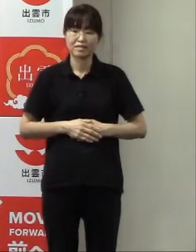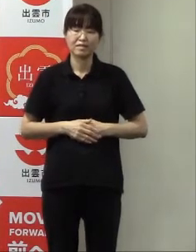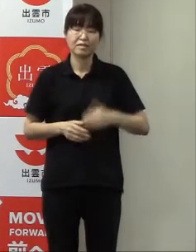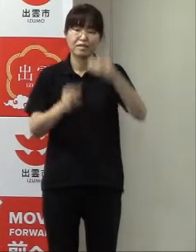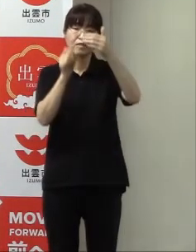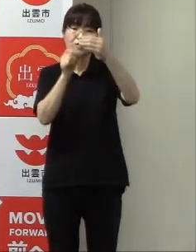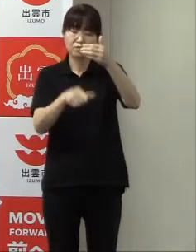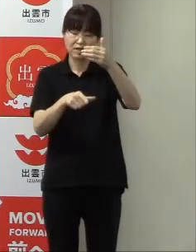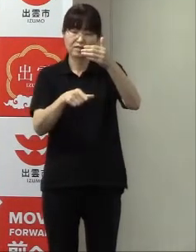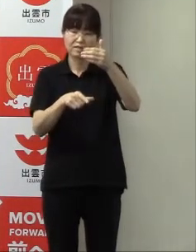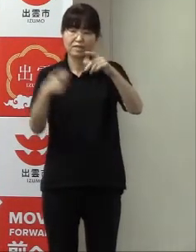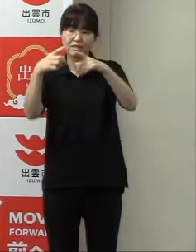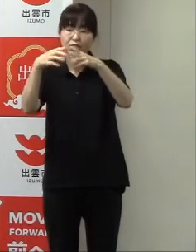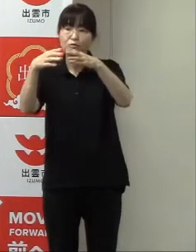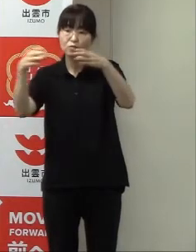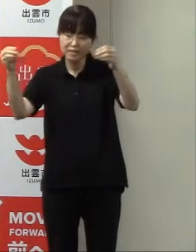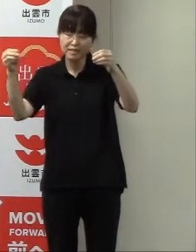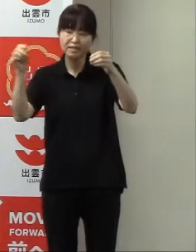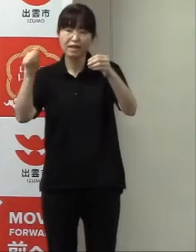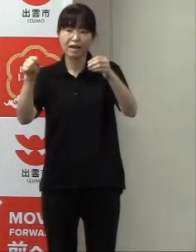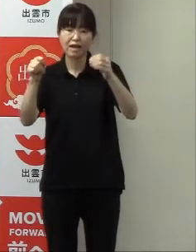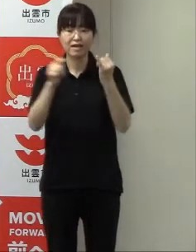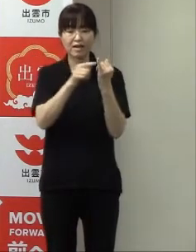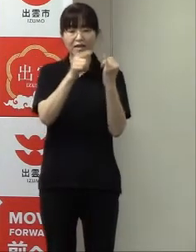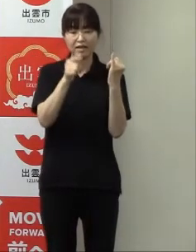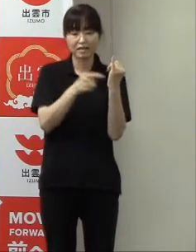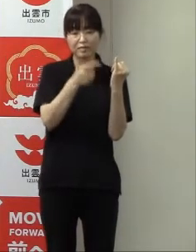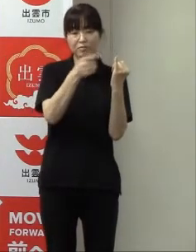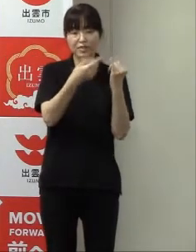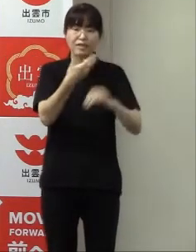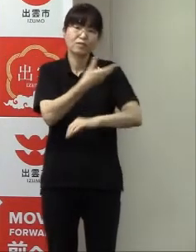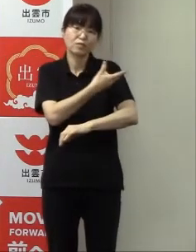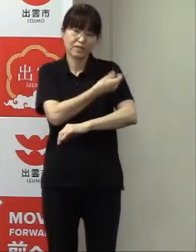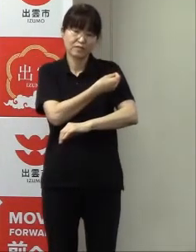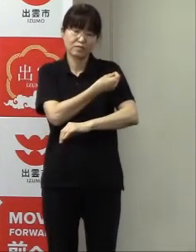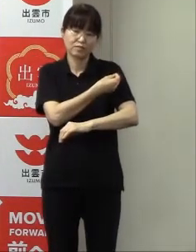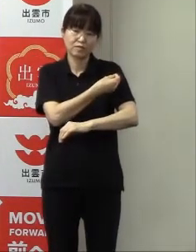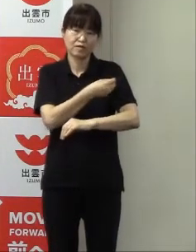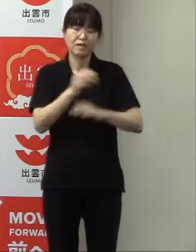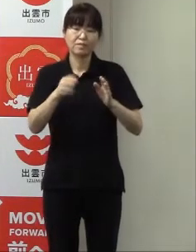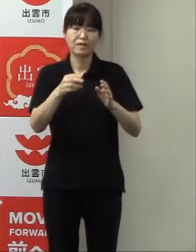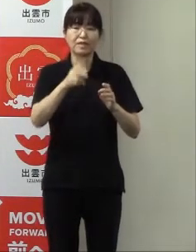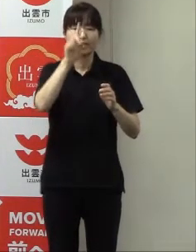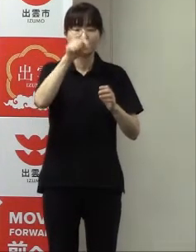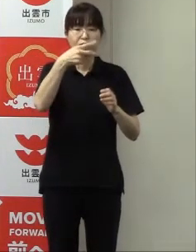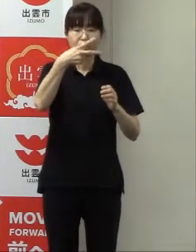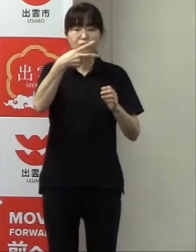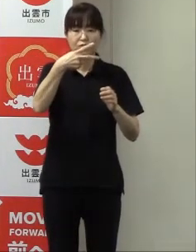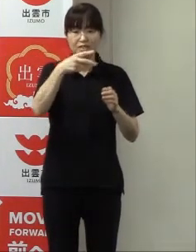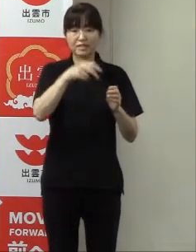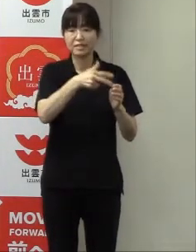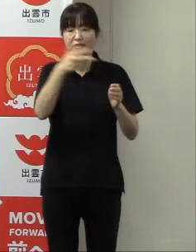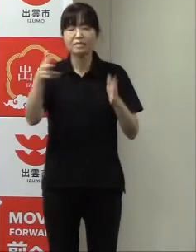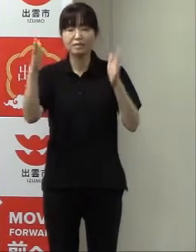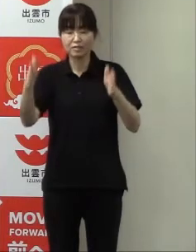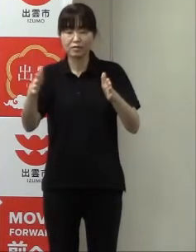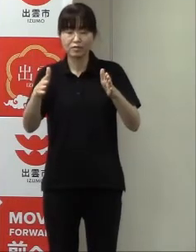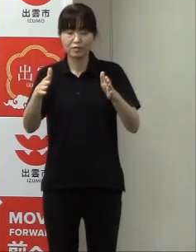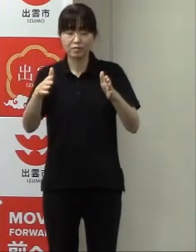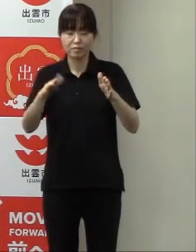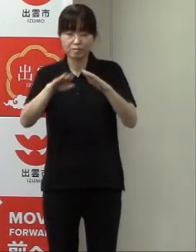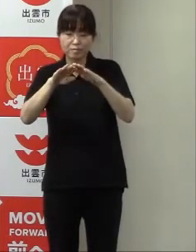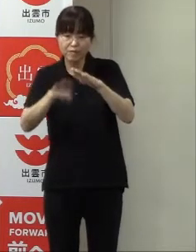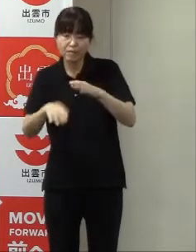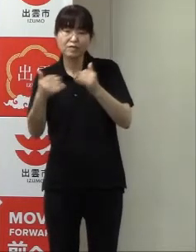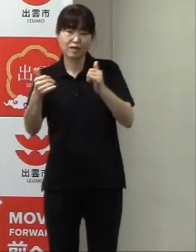方から妊婦さんへの接種について、これまでは12週未満の方についてはちょっと控えてほしいということであったん